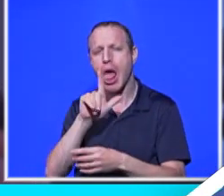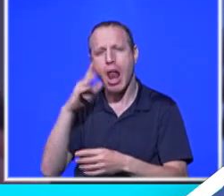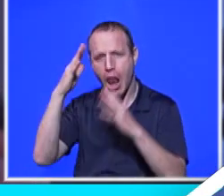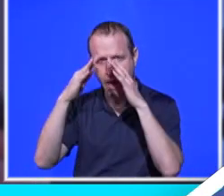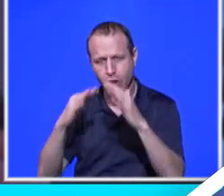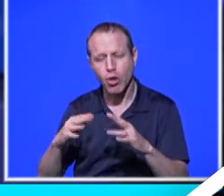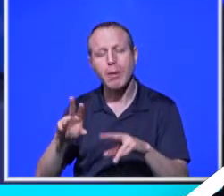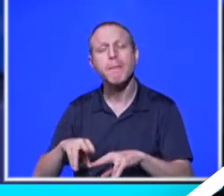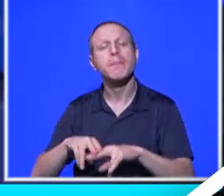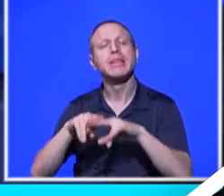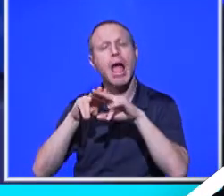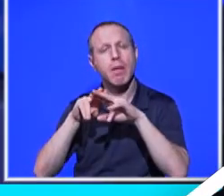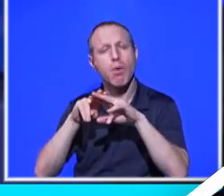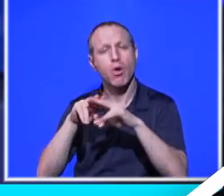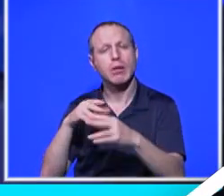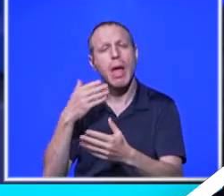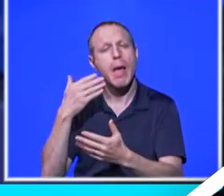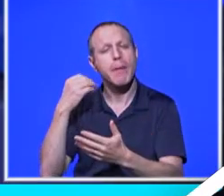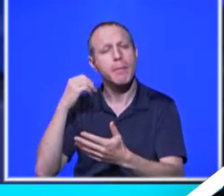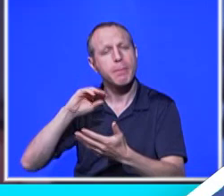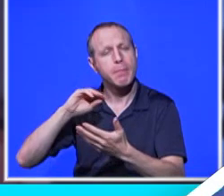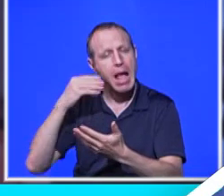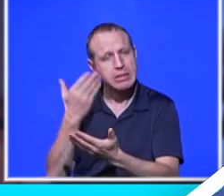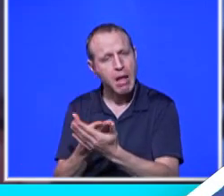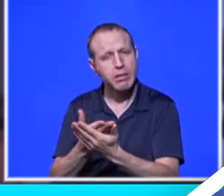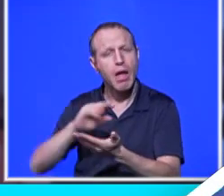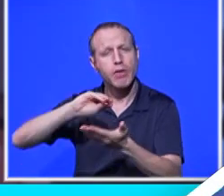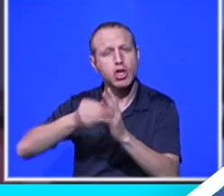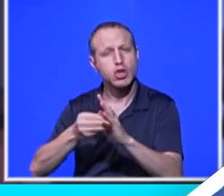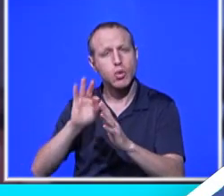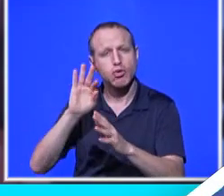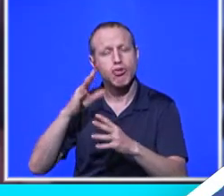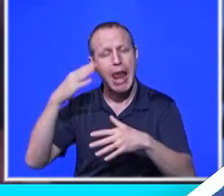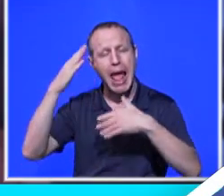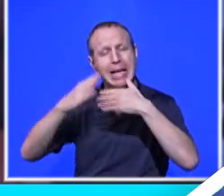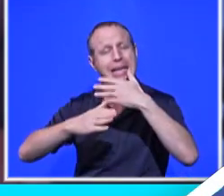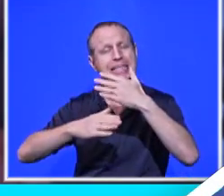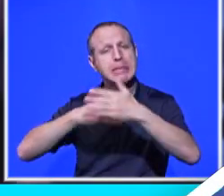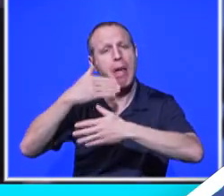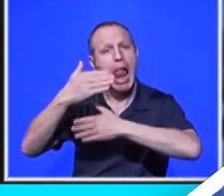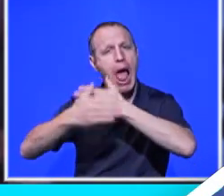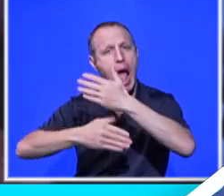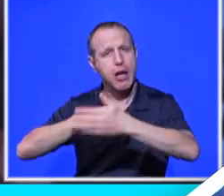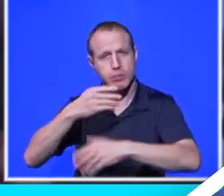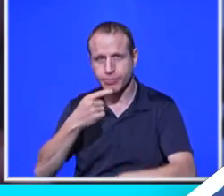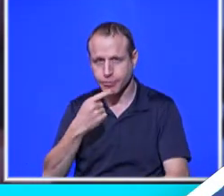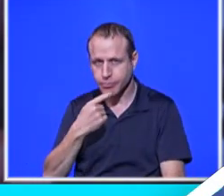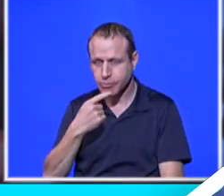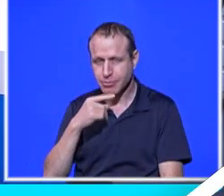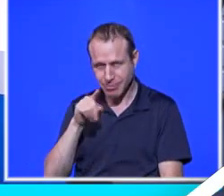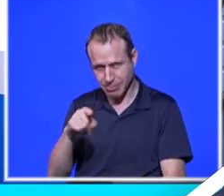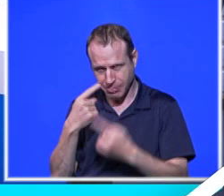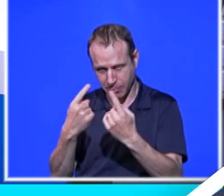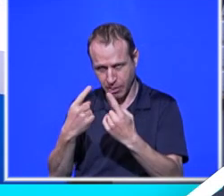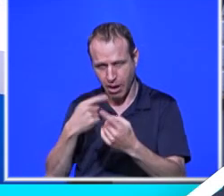מתקיימות באסמכתה ובאישור של חיזבאללה. כן? זאת אומרת שזה לכשעצמו,